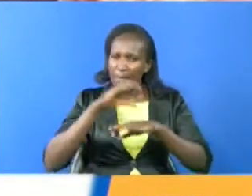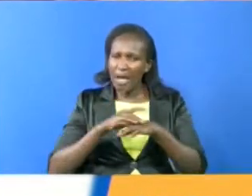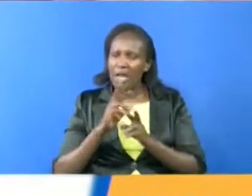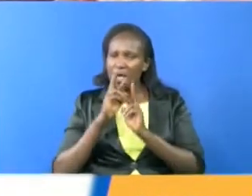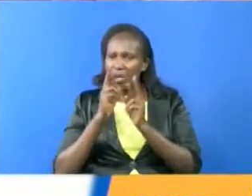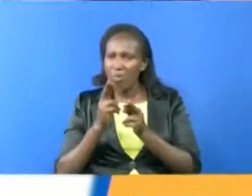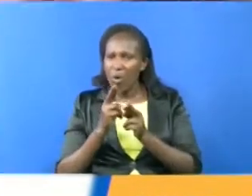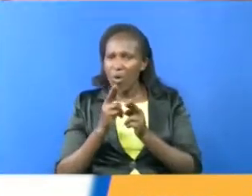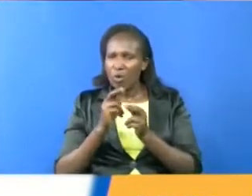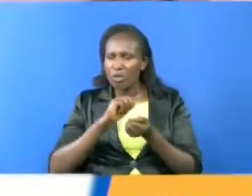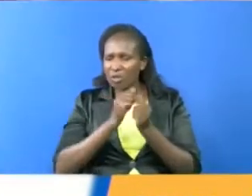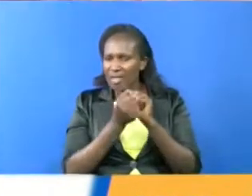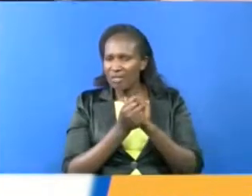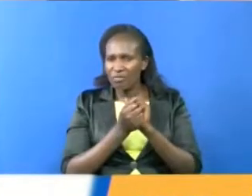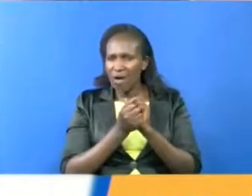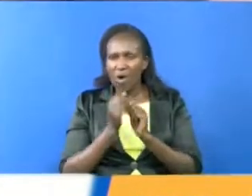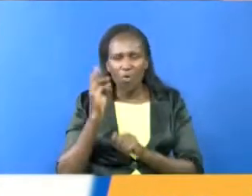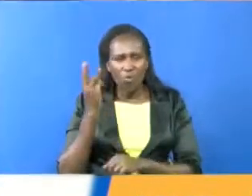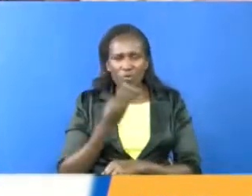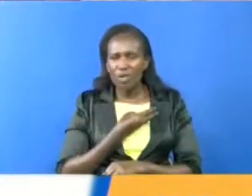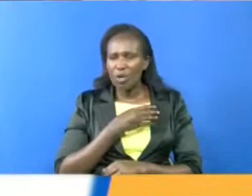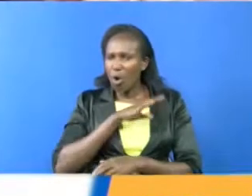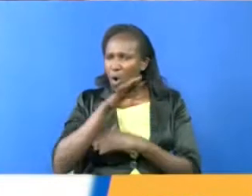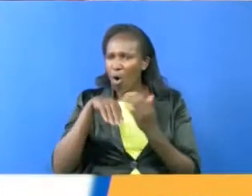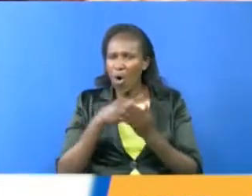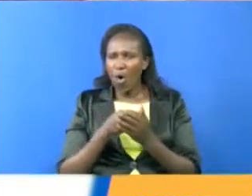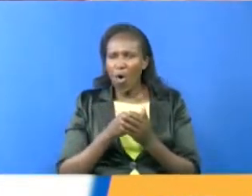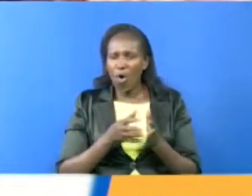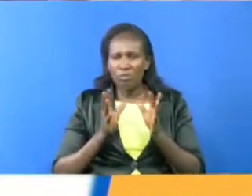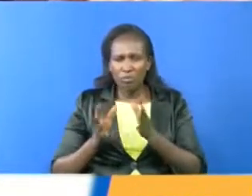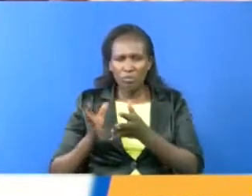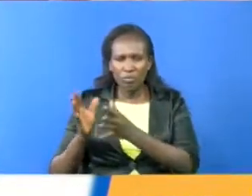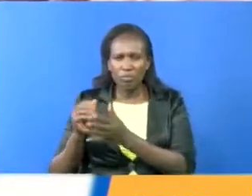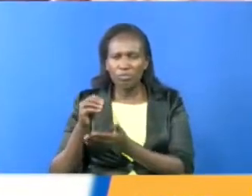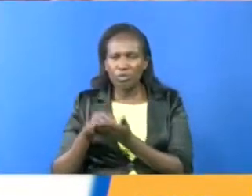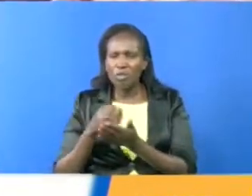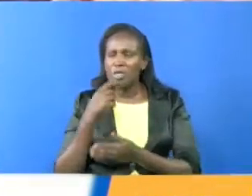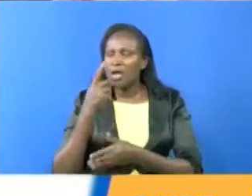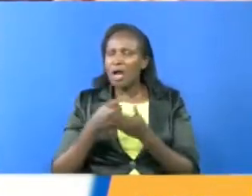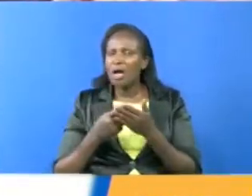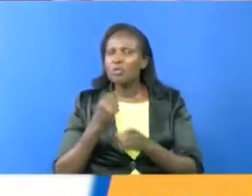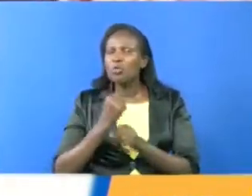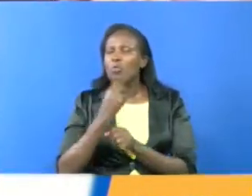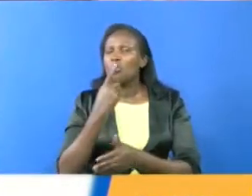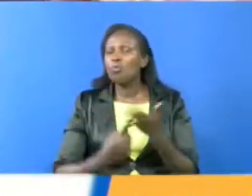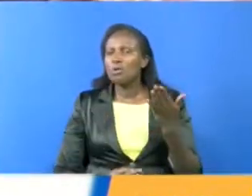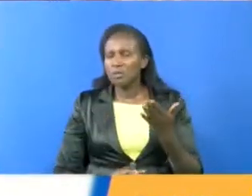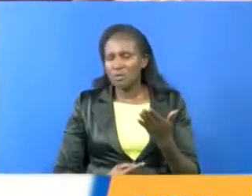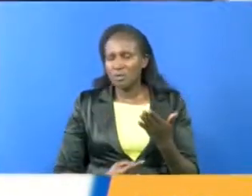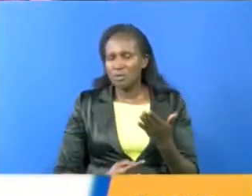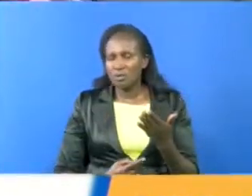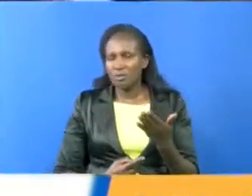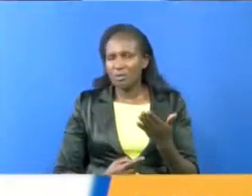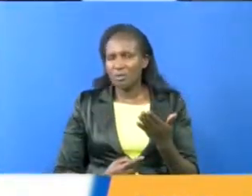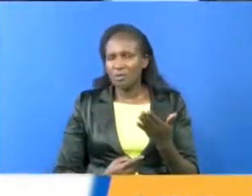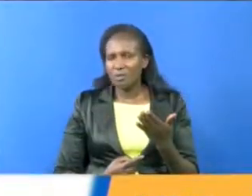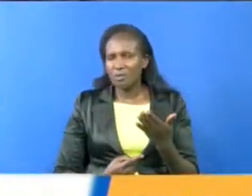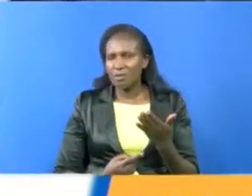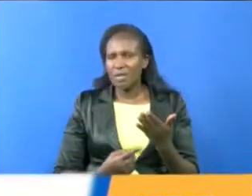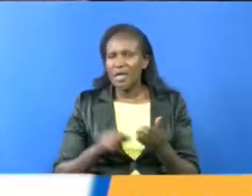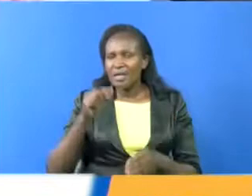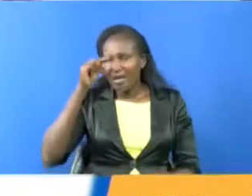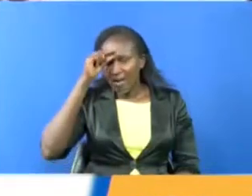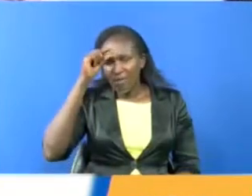kwamba anatoka, tutatoka hapa sisi wote, tutaenda kwa hiyo station na watatuambia wanafanya nini hapa kama kazi imewashinda. This